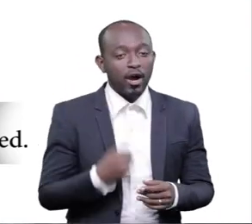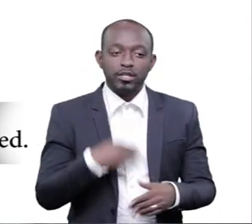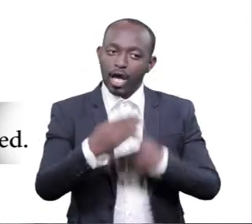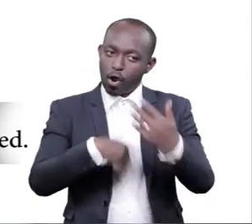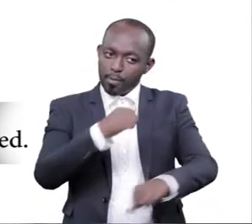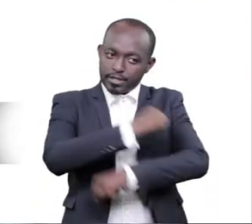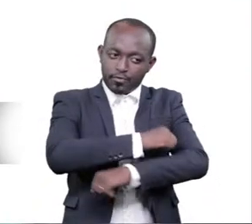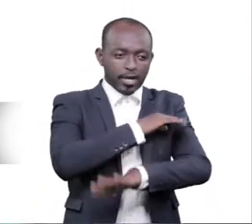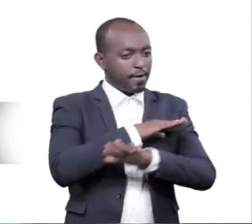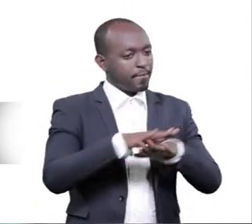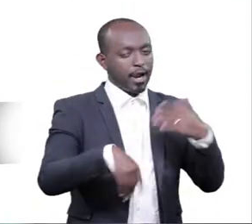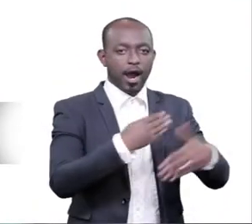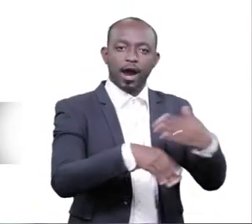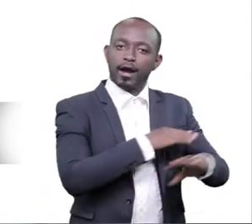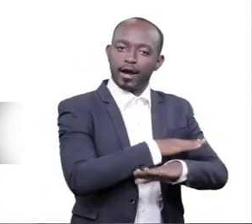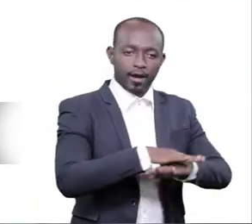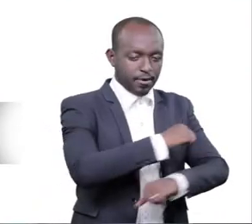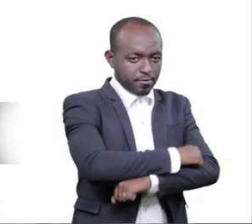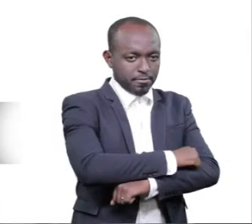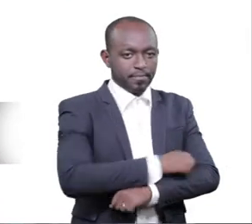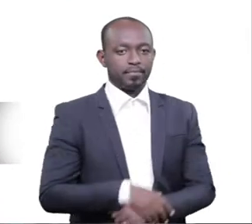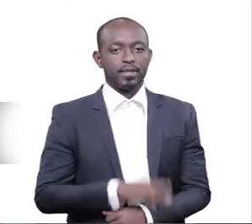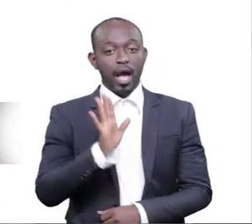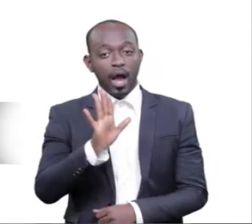yanjye ko yabikoze